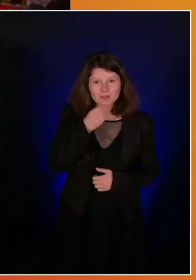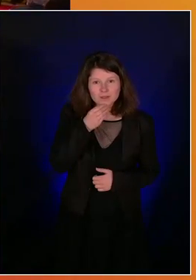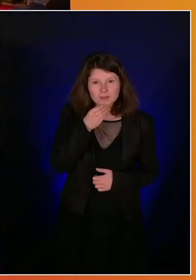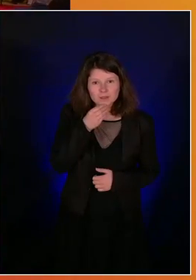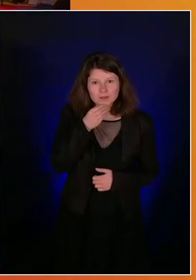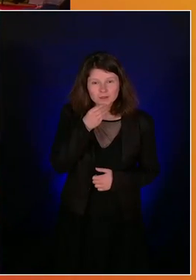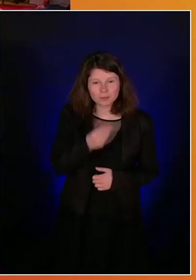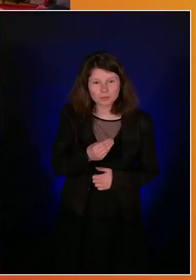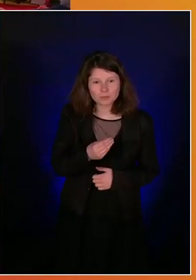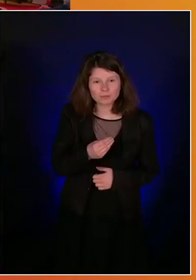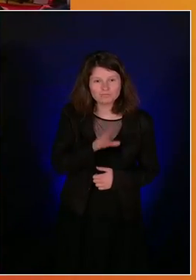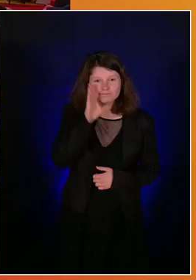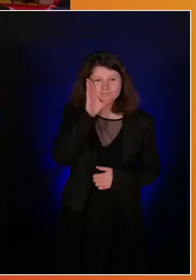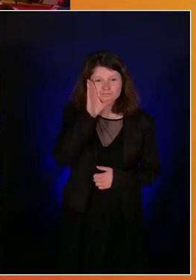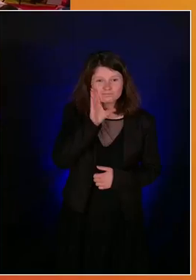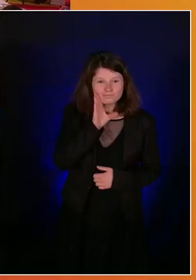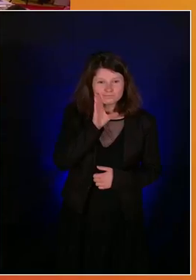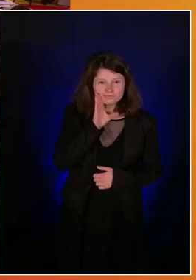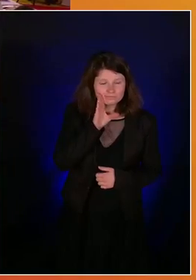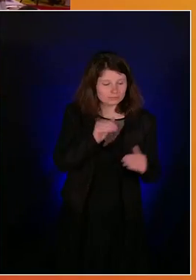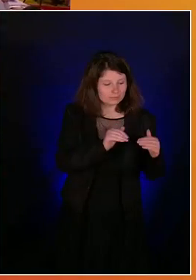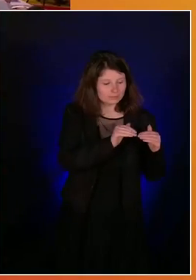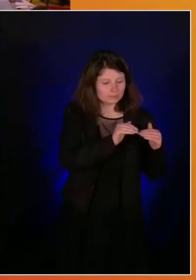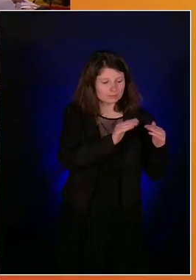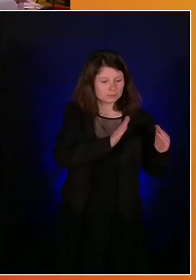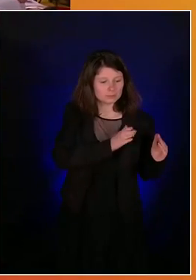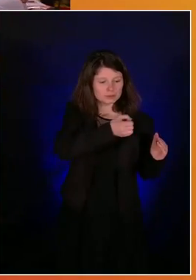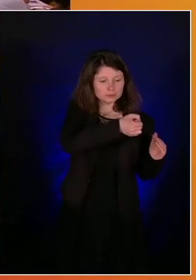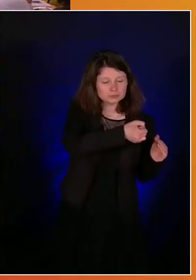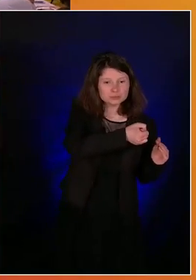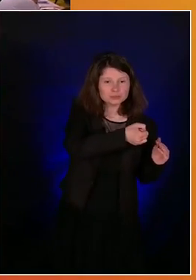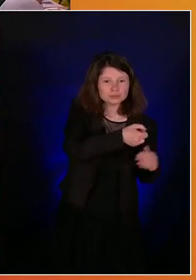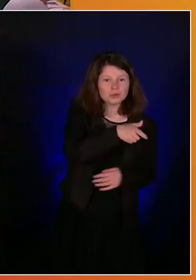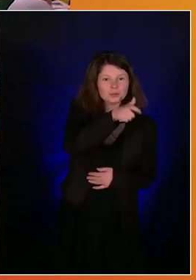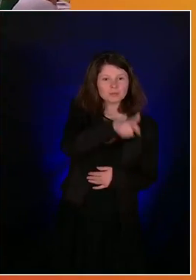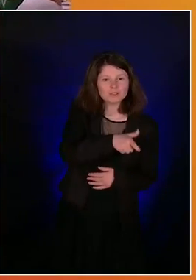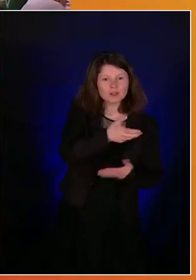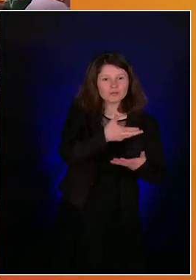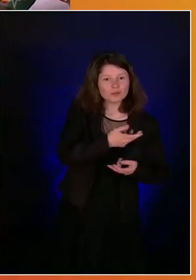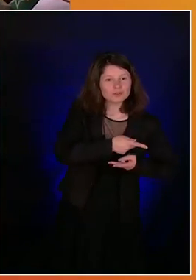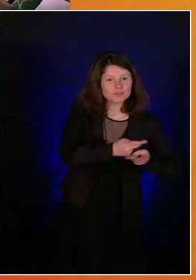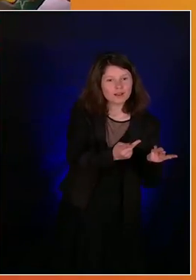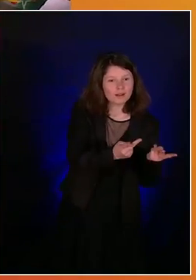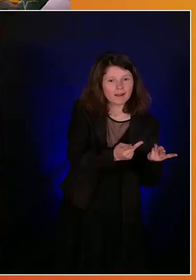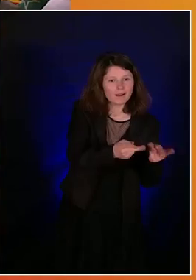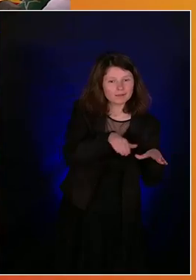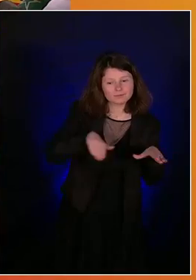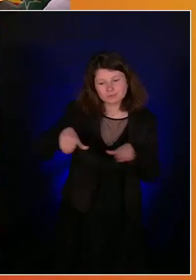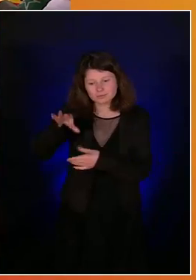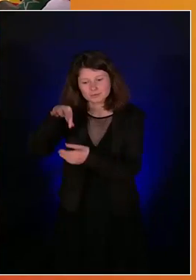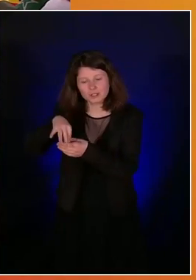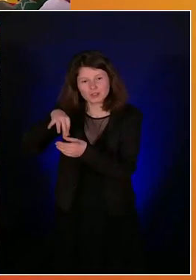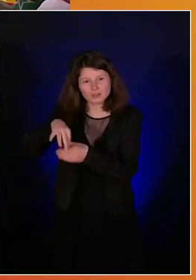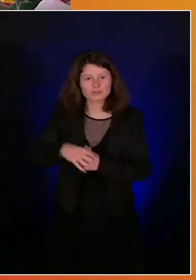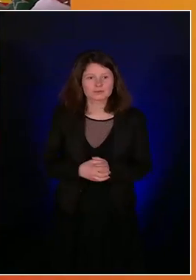vous pouviez mettre le pupitre pendant que les camarades votent il y a une intervention une déclaration voilà le micro